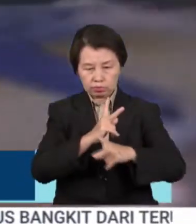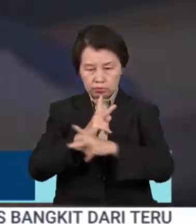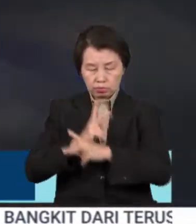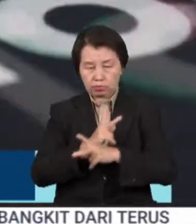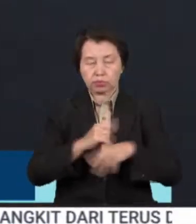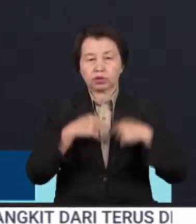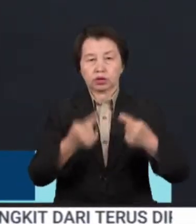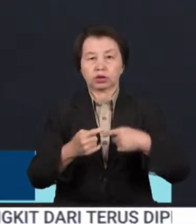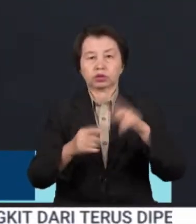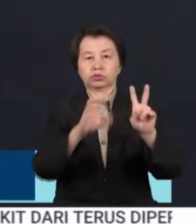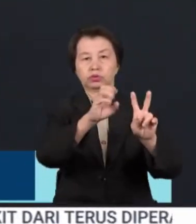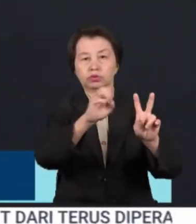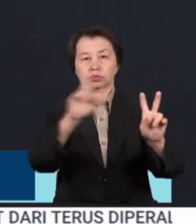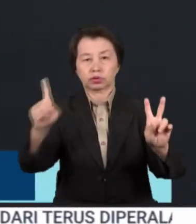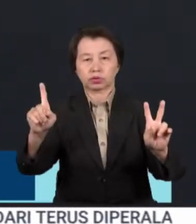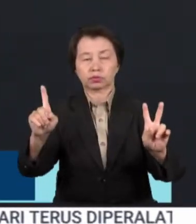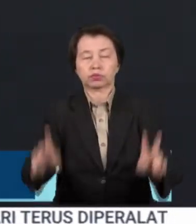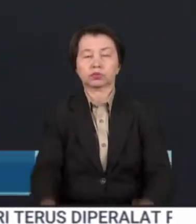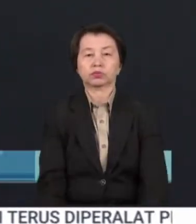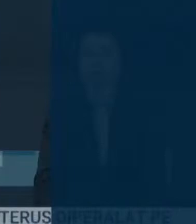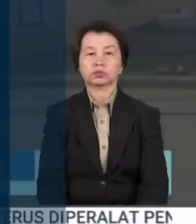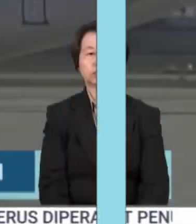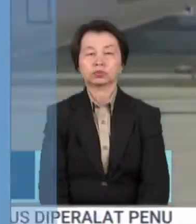sejak 2001.